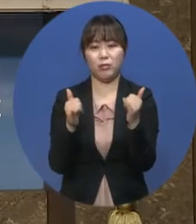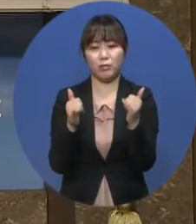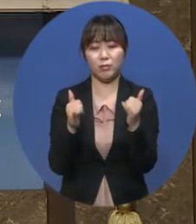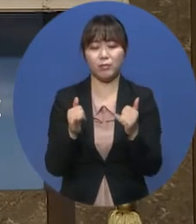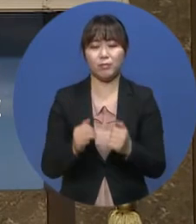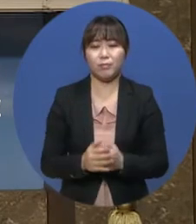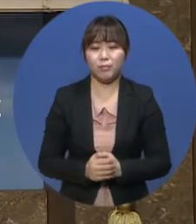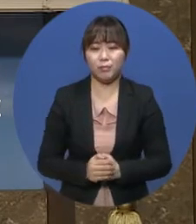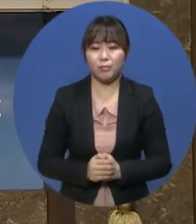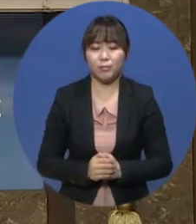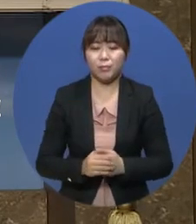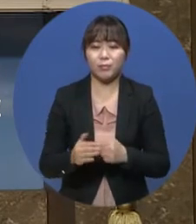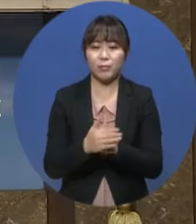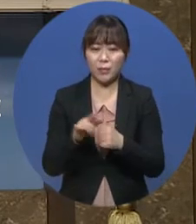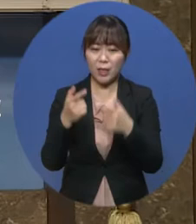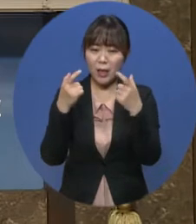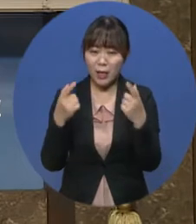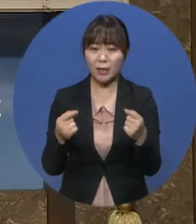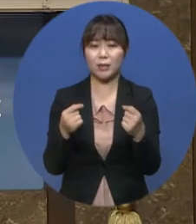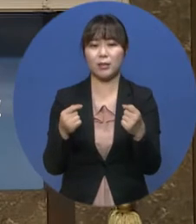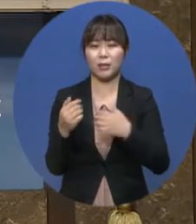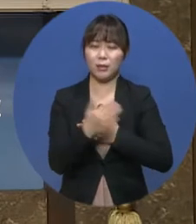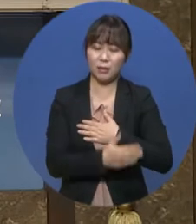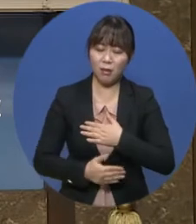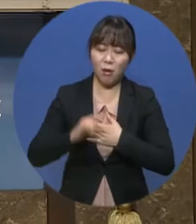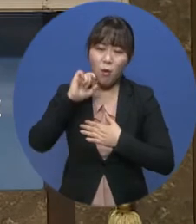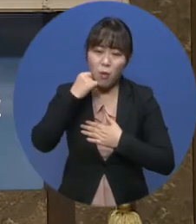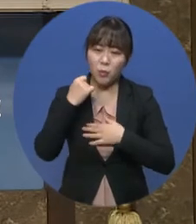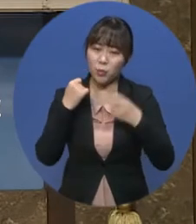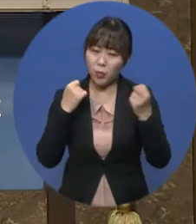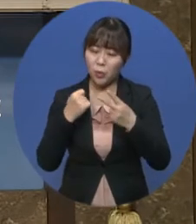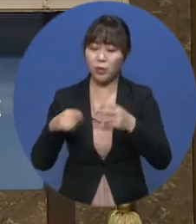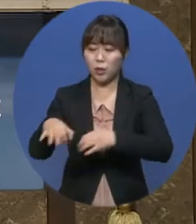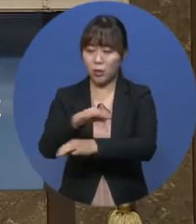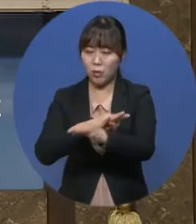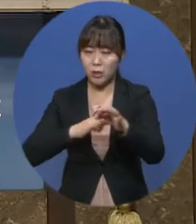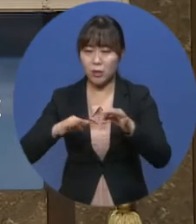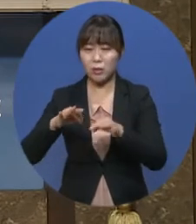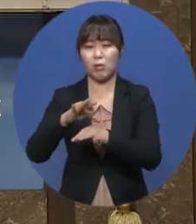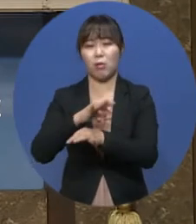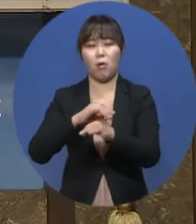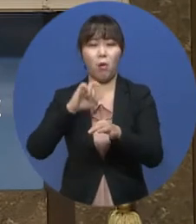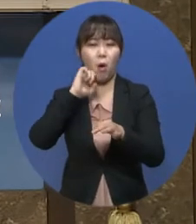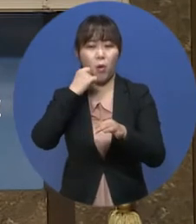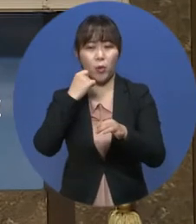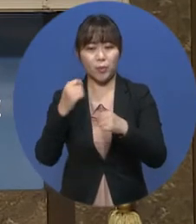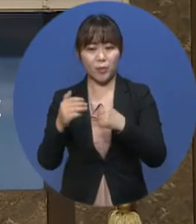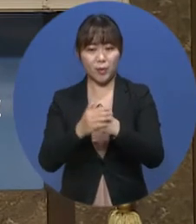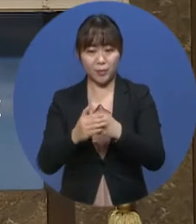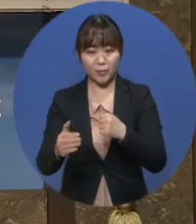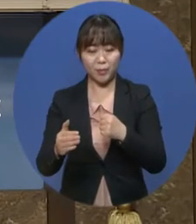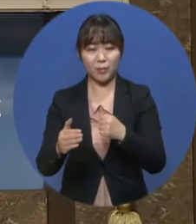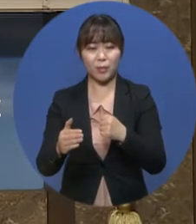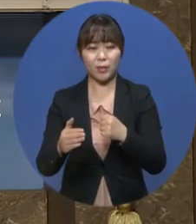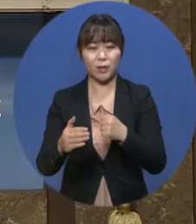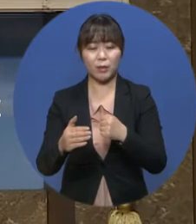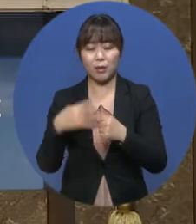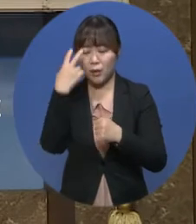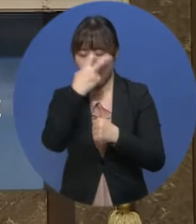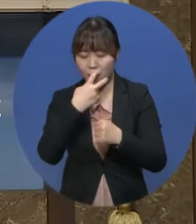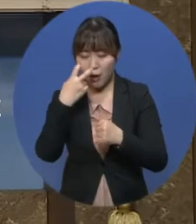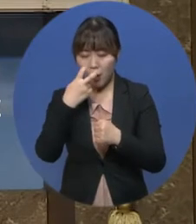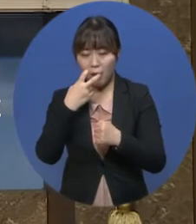4 그래서 이런 어 신체적인 어려움 이나 또 그런 경제적인 어려움 때문에 에 진료를